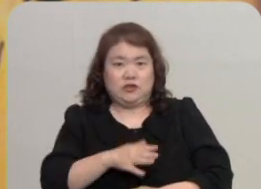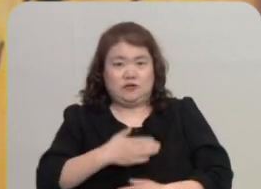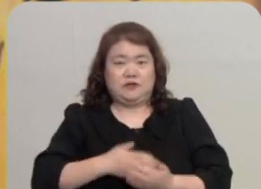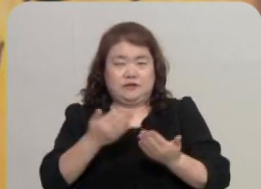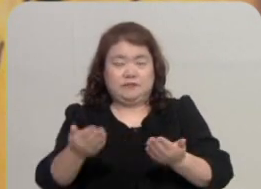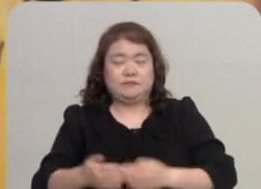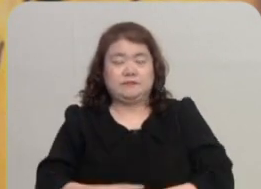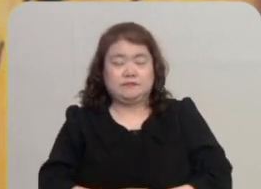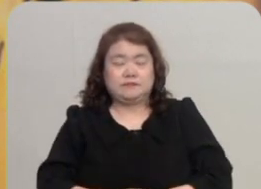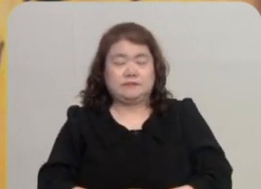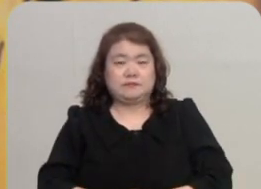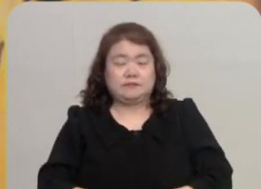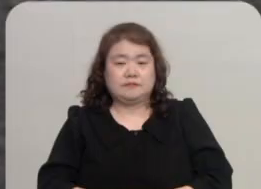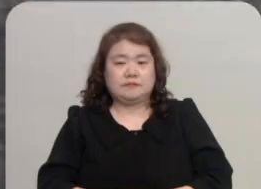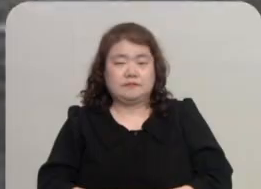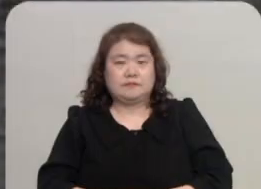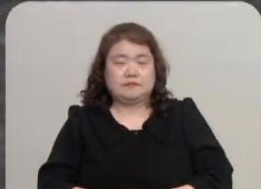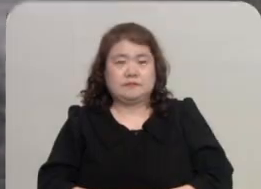보도합니다.